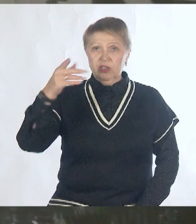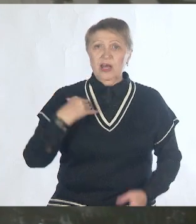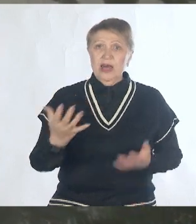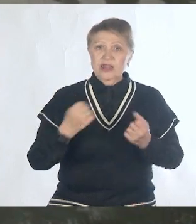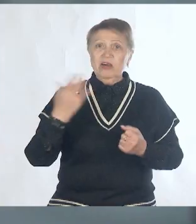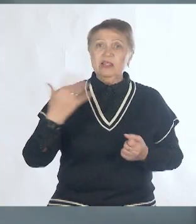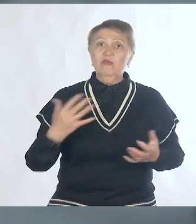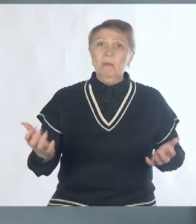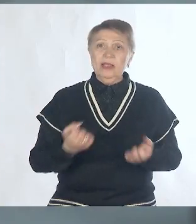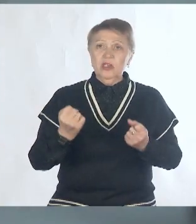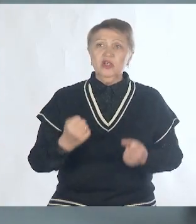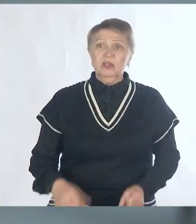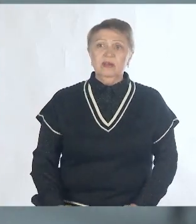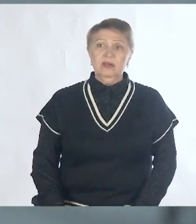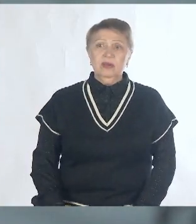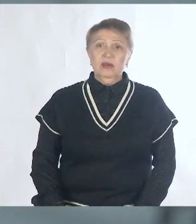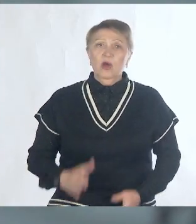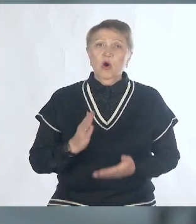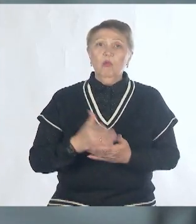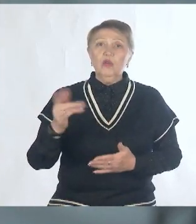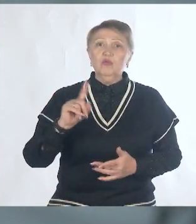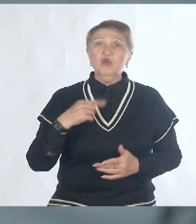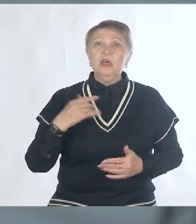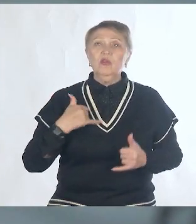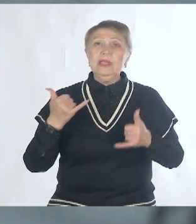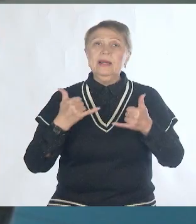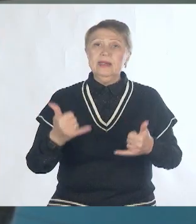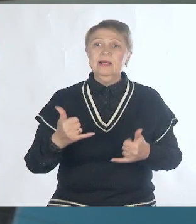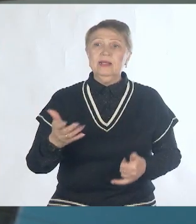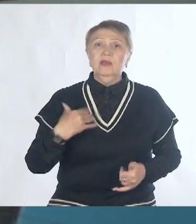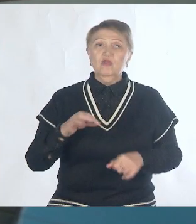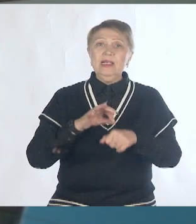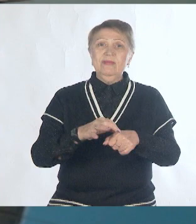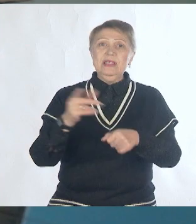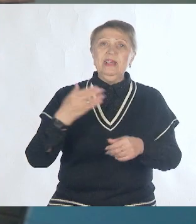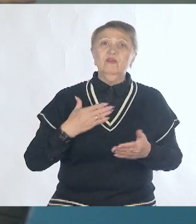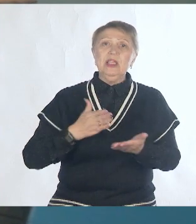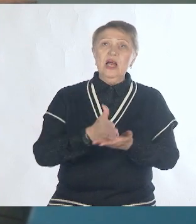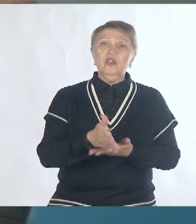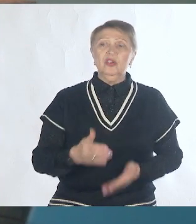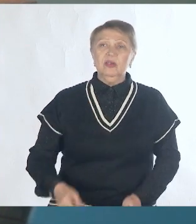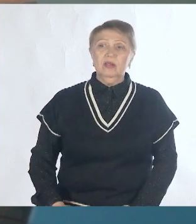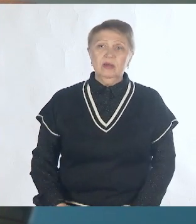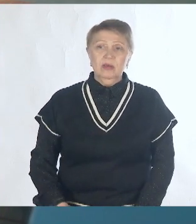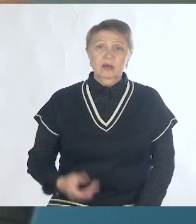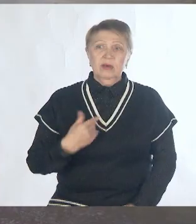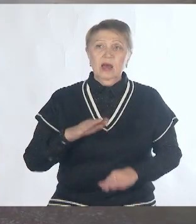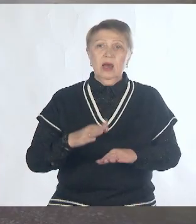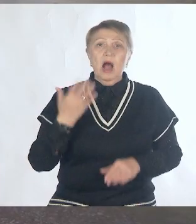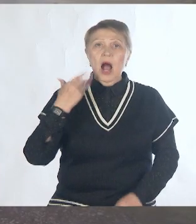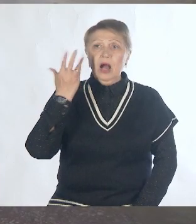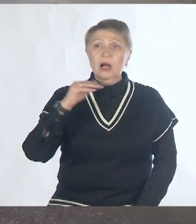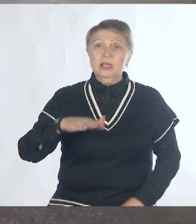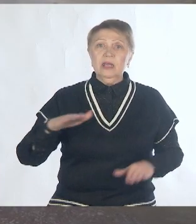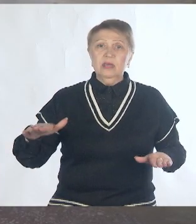давайте моего пуль мотивировать и стива той синтетика да с удовольствием это как и